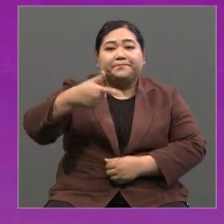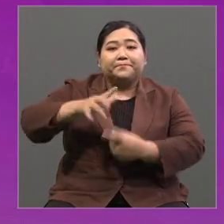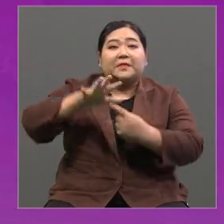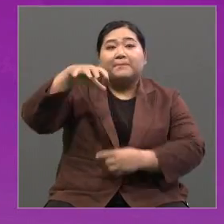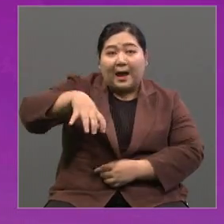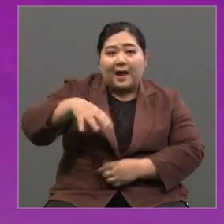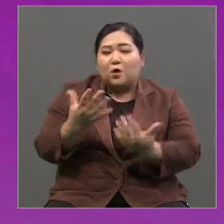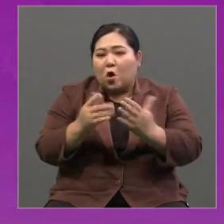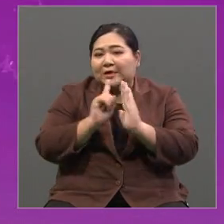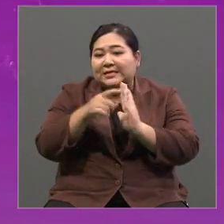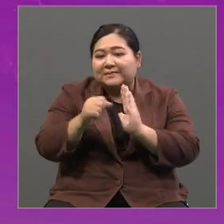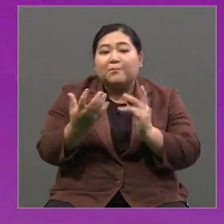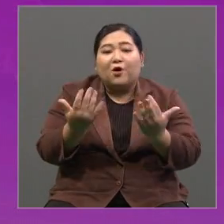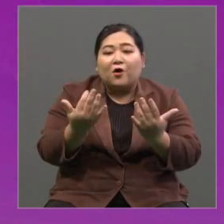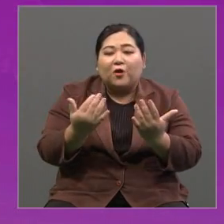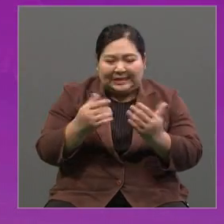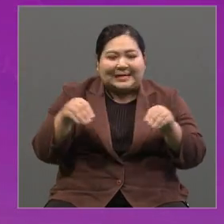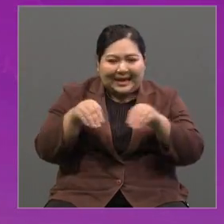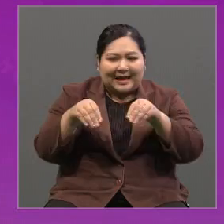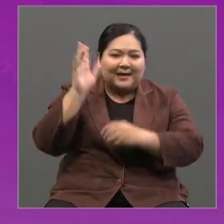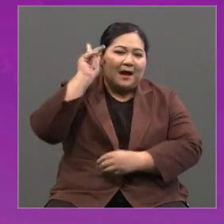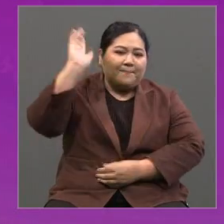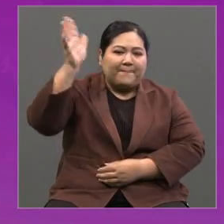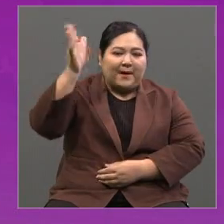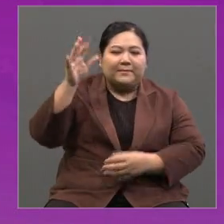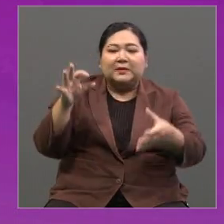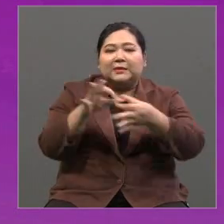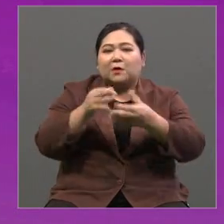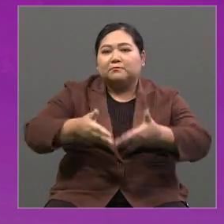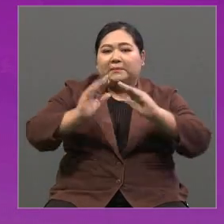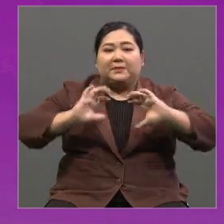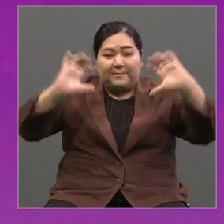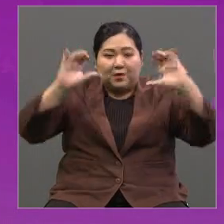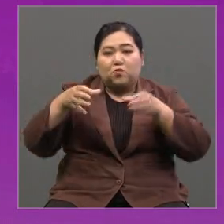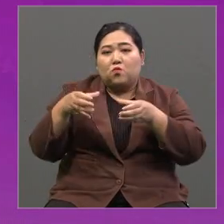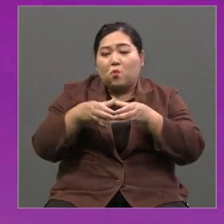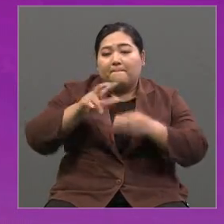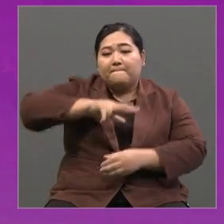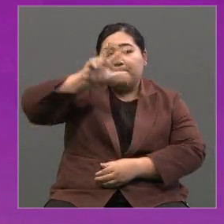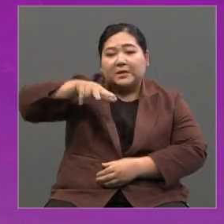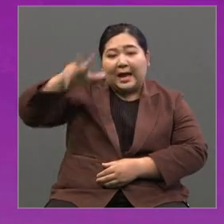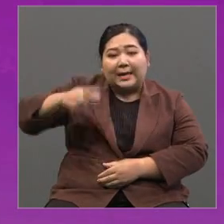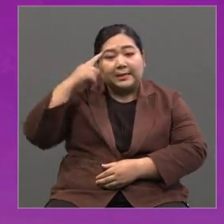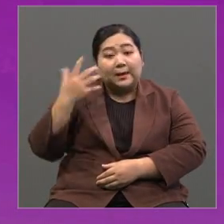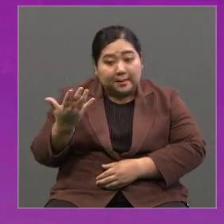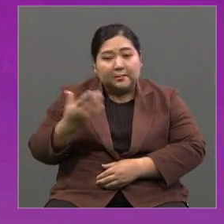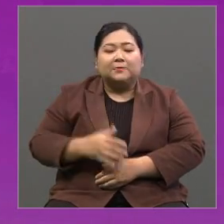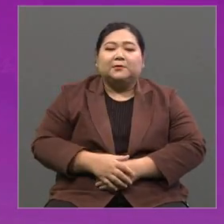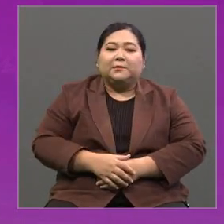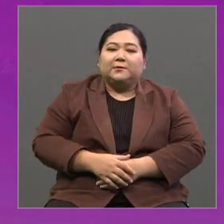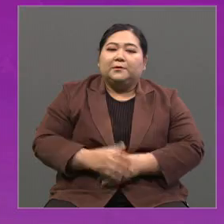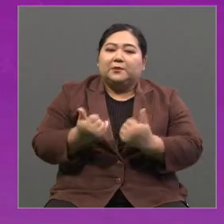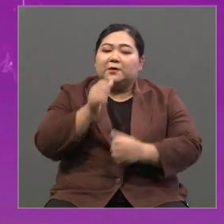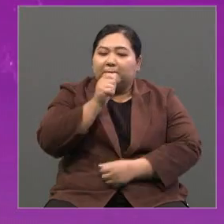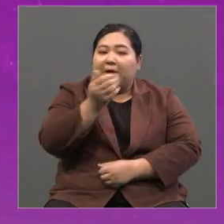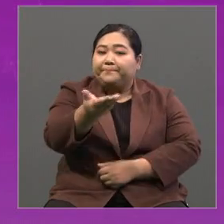จะไม่ถึงประมาณ10นาทีแล้วเดี๋ยวจะมีการแถลงข่าวกันในส่วนของการจัดตั้งรัฐบาลของพรรคเพื่อไทยแต่ไปดูการให้สัมภาษณ์ของคุณภูมิธรรมเวชย